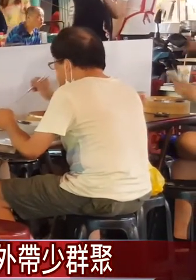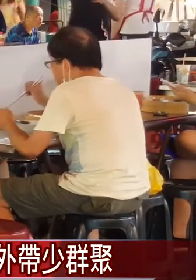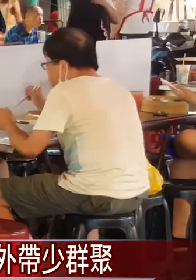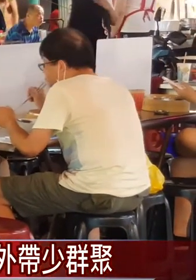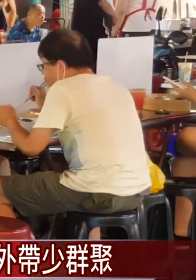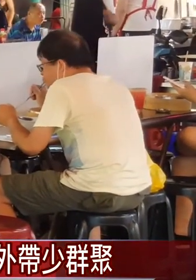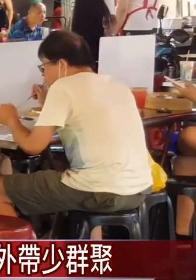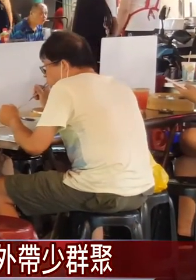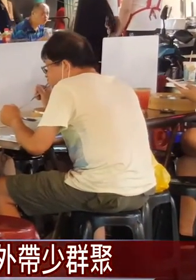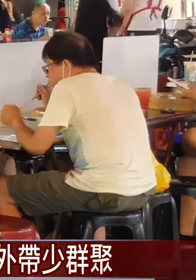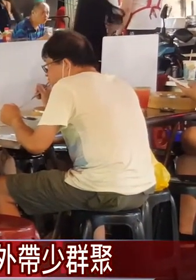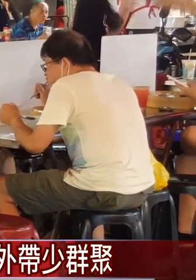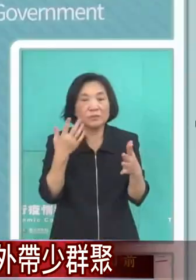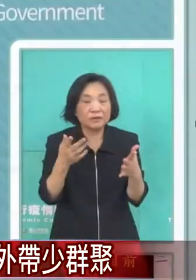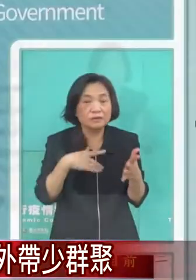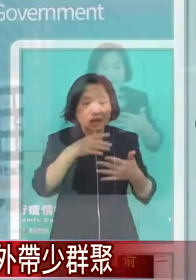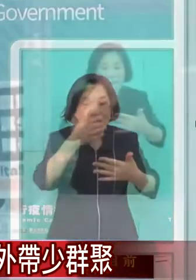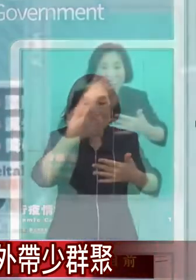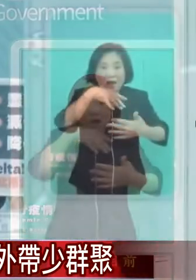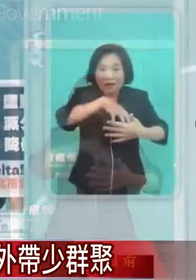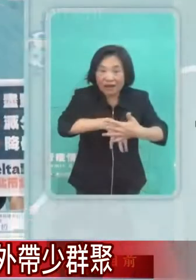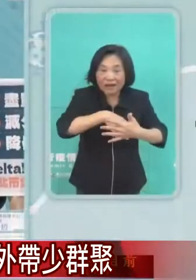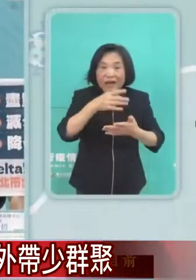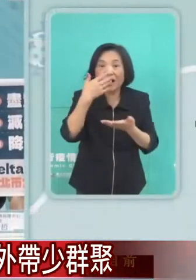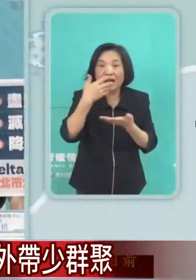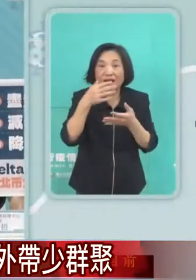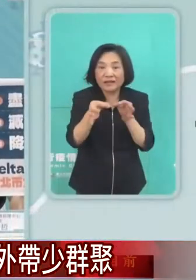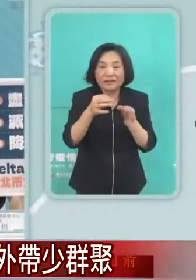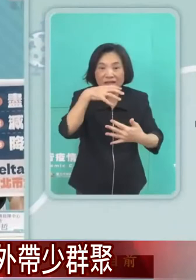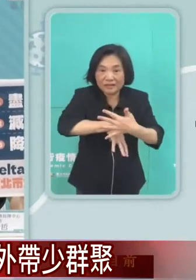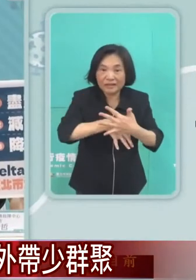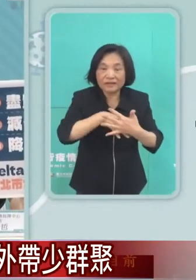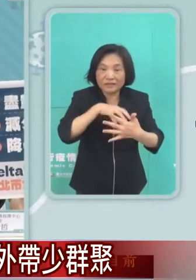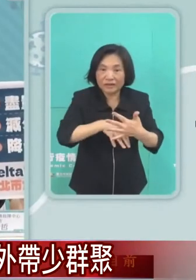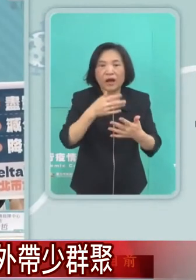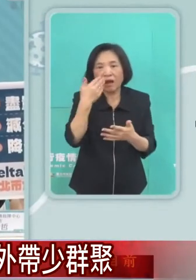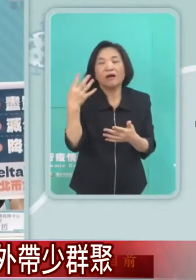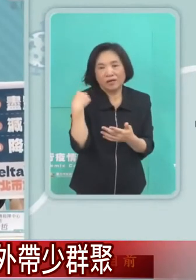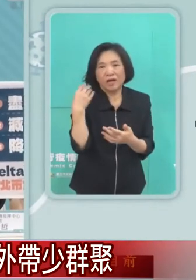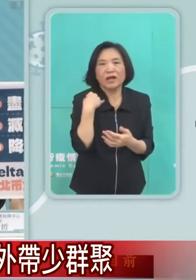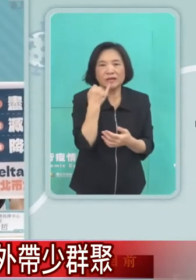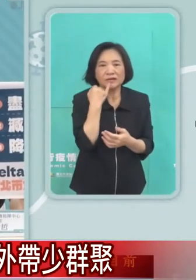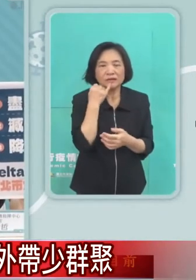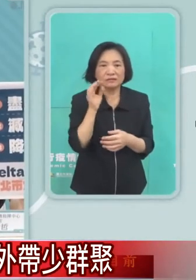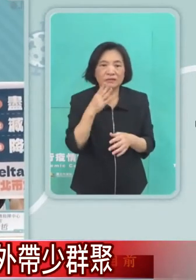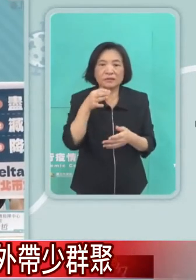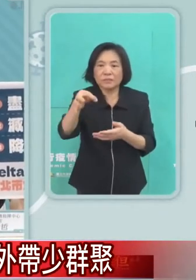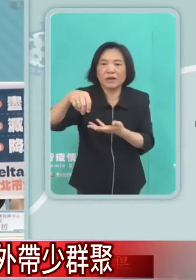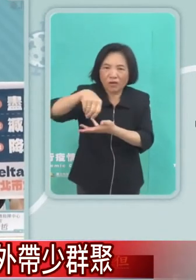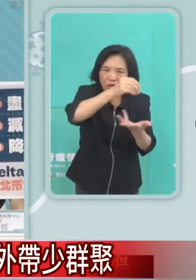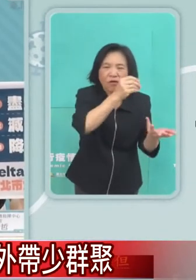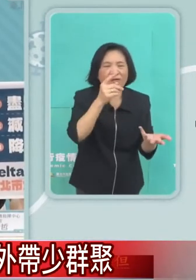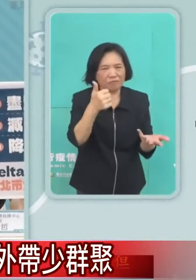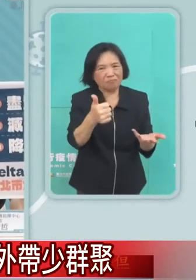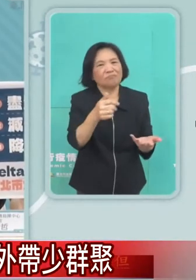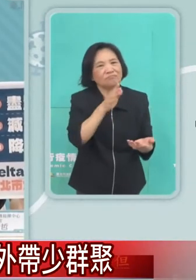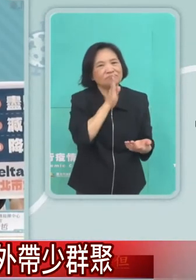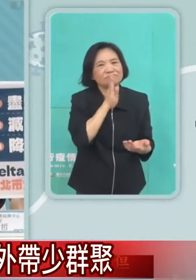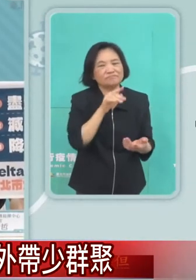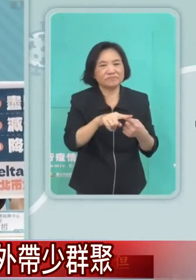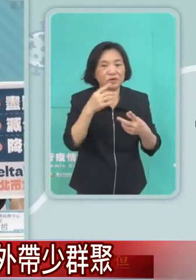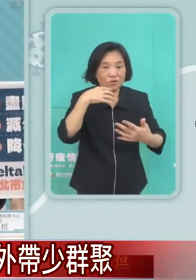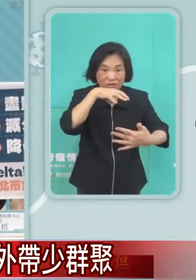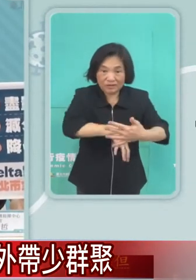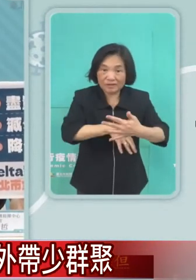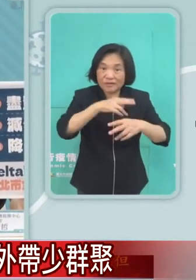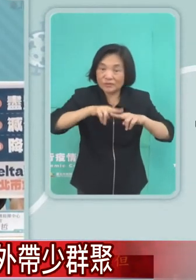实。我们没有取消餐厅内用啦，但是原则上是这样，可以外带还是外带啦，那如果内